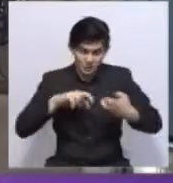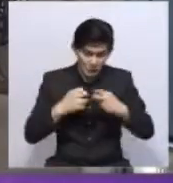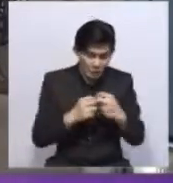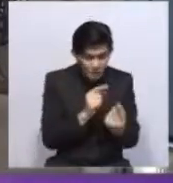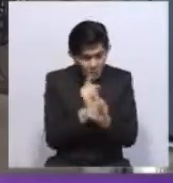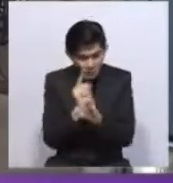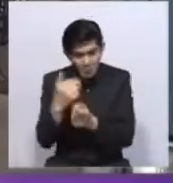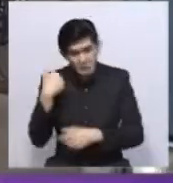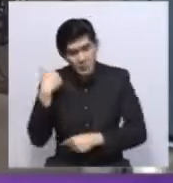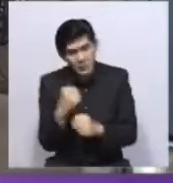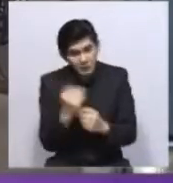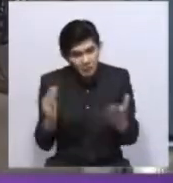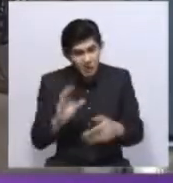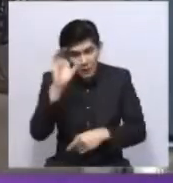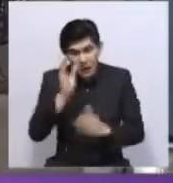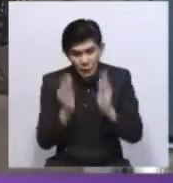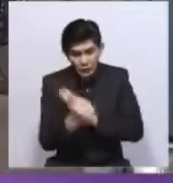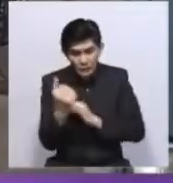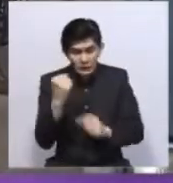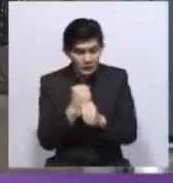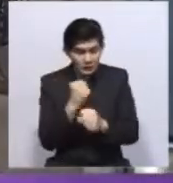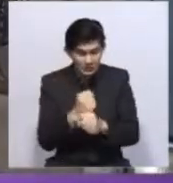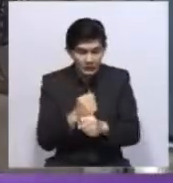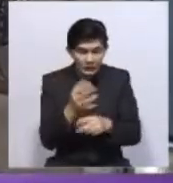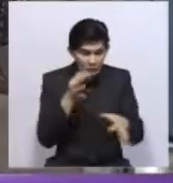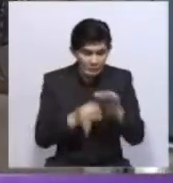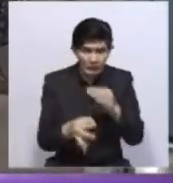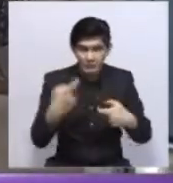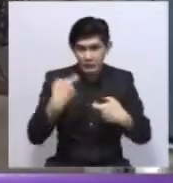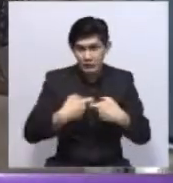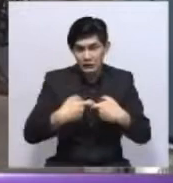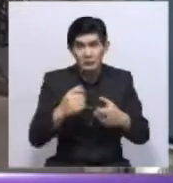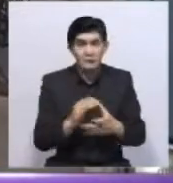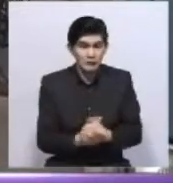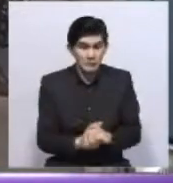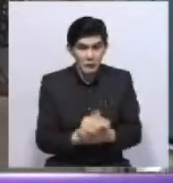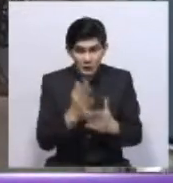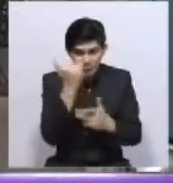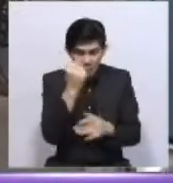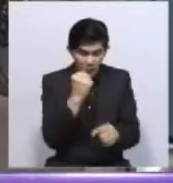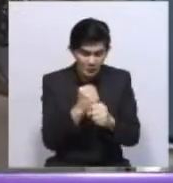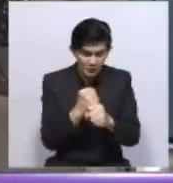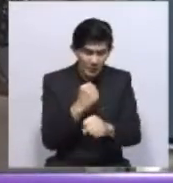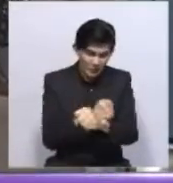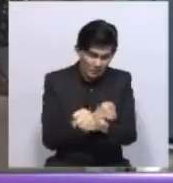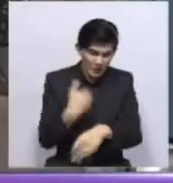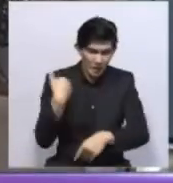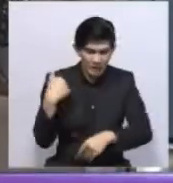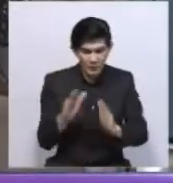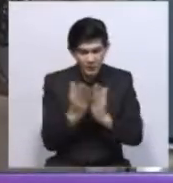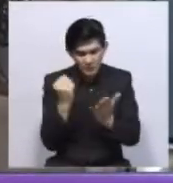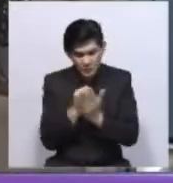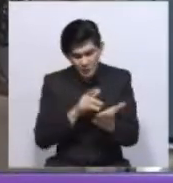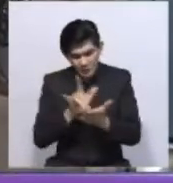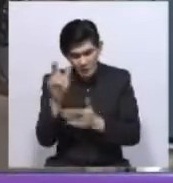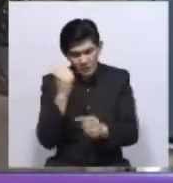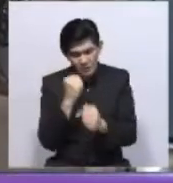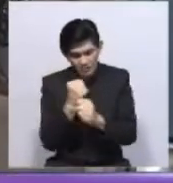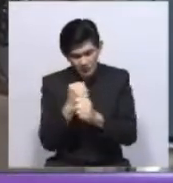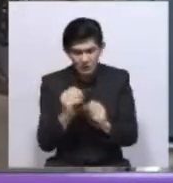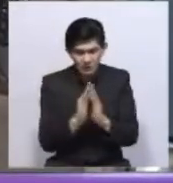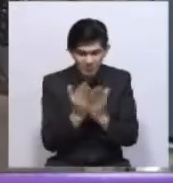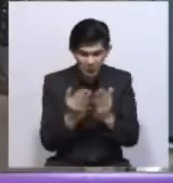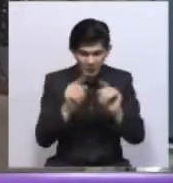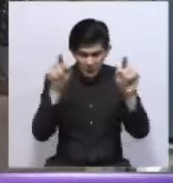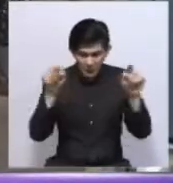ขาดไปปุ๊บเราก็หาคนงานอื่นมาแทนที่ตรงนั้นค่อนข้างจะหายากเพราะกว่าจะทำแรงงานกว่าจะทำพาสปอร์ตกว่าจะทำบัตร